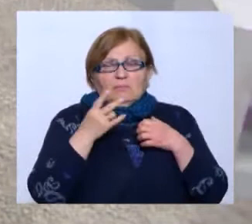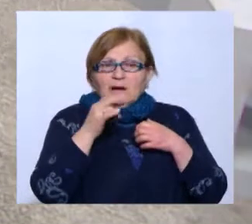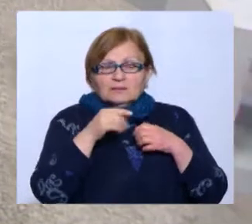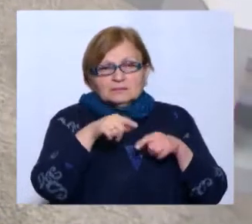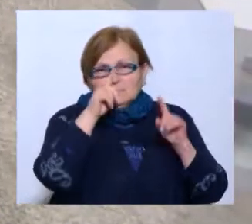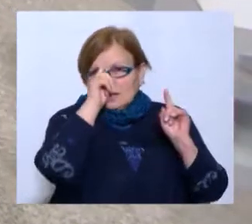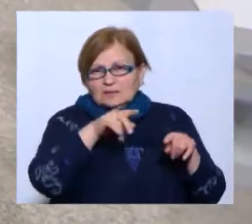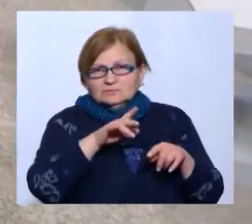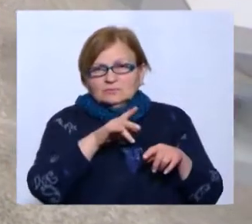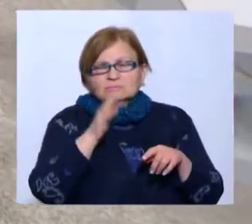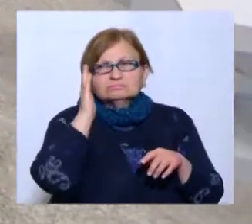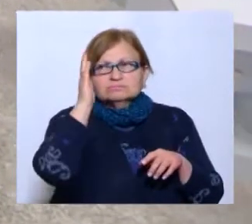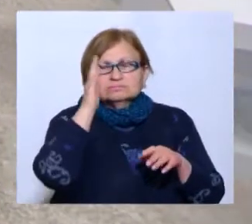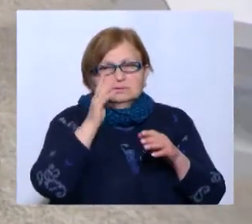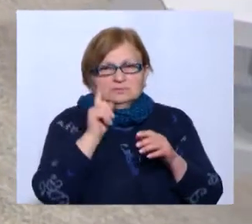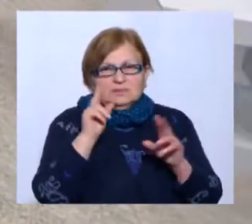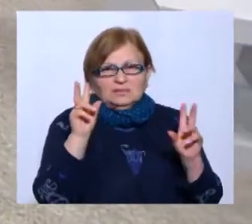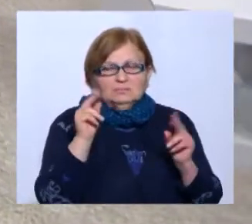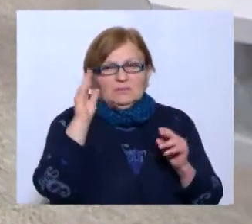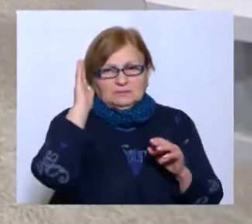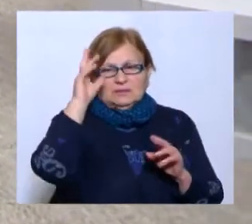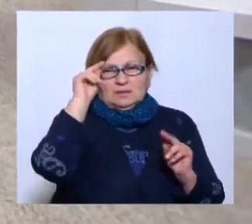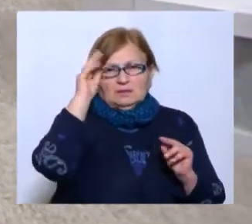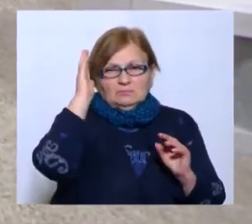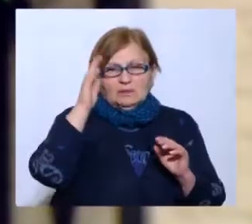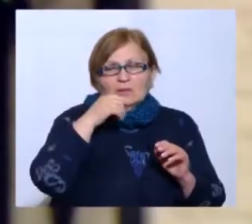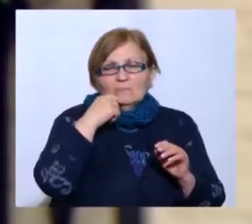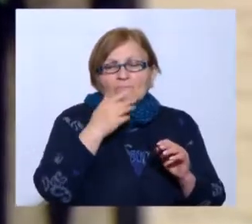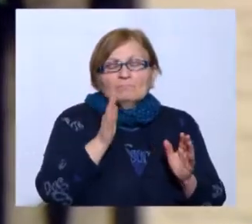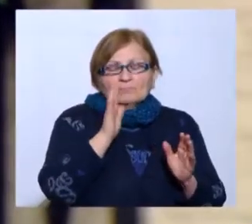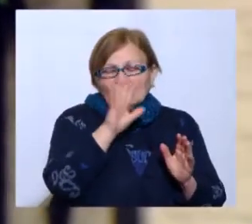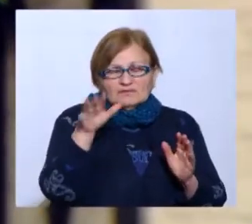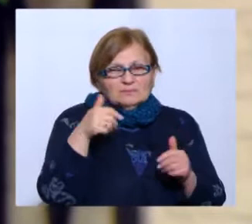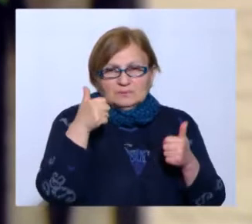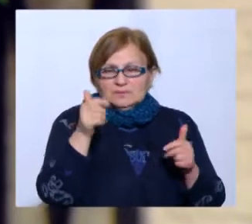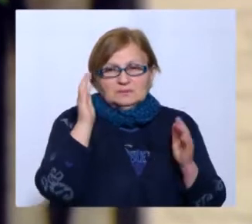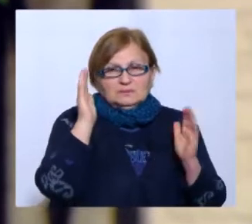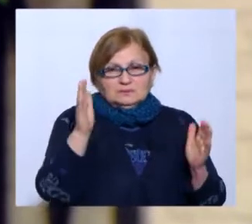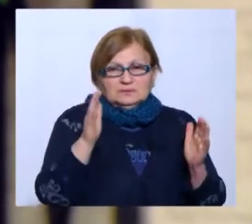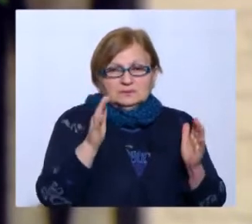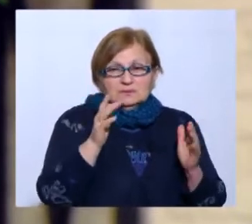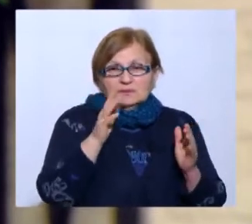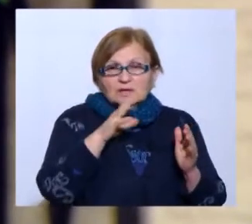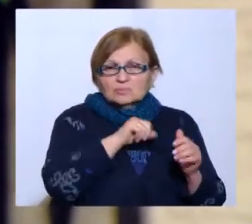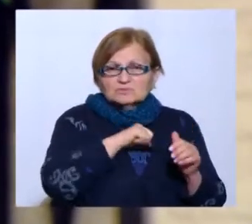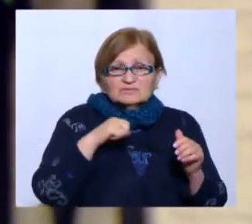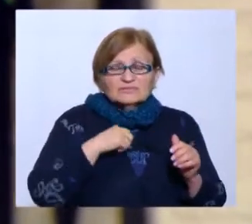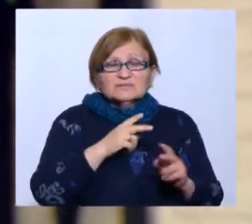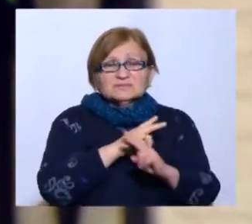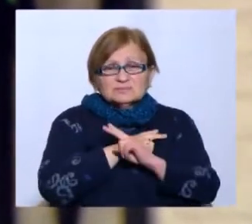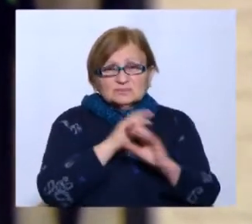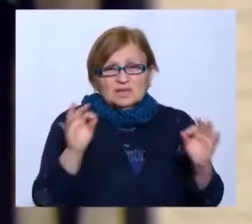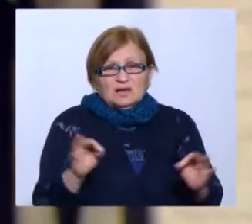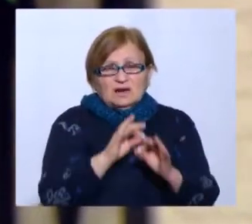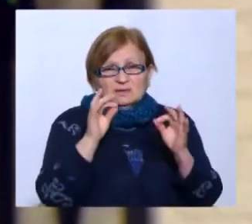უნუგეშოდ. მარტოს ამუყავს ზევით და ანუგეშებს რომ ყველაფერი კარგად იქნება, რომ თვით სიკვდილიც კი არაფერია,